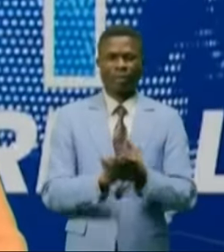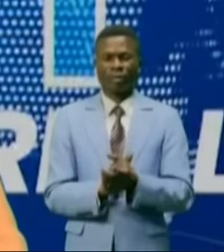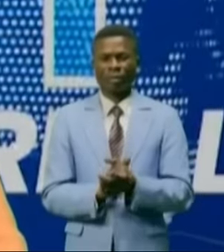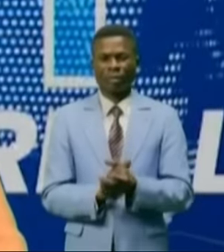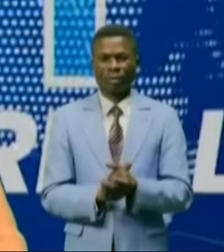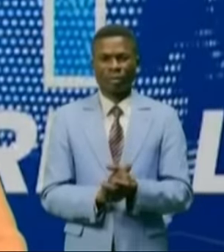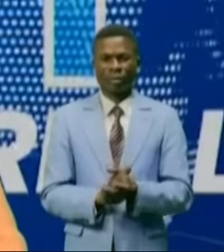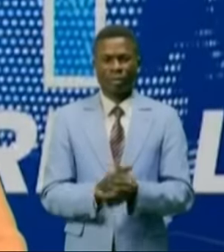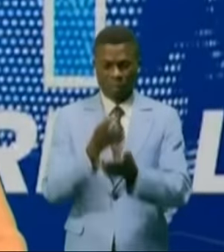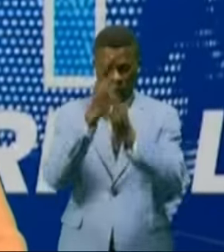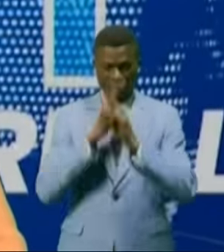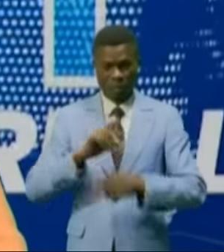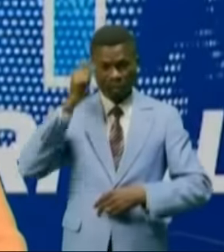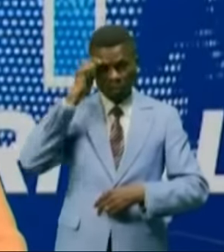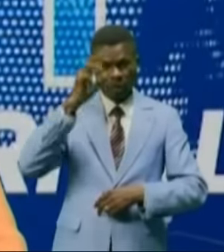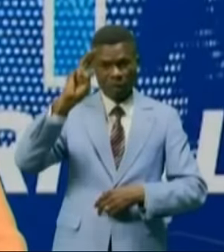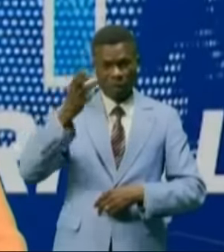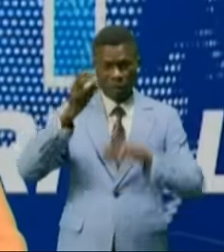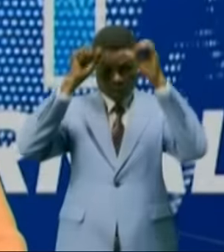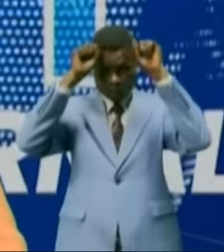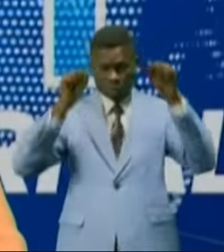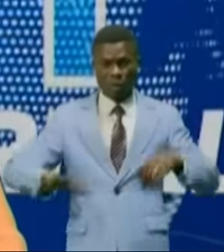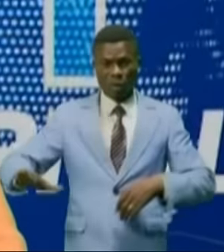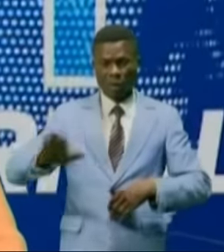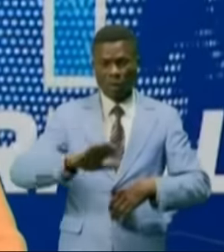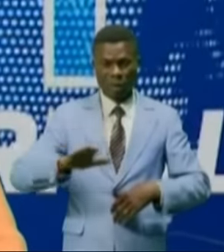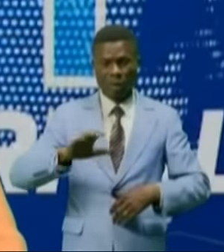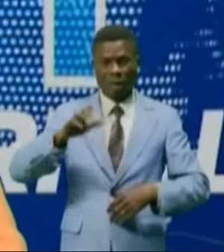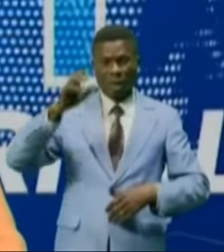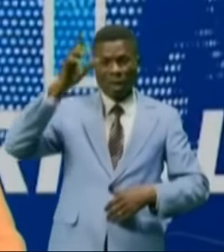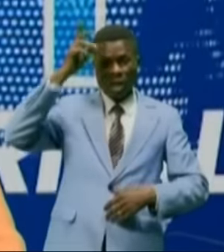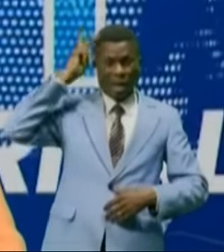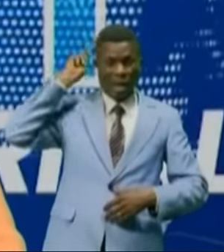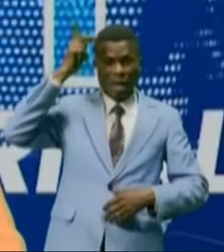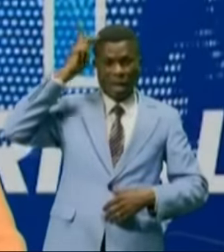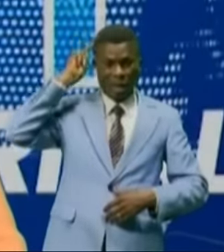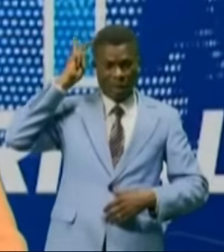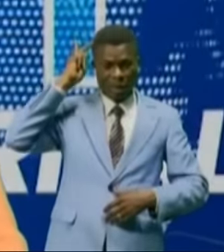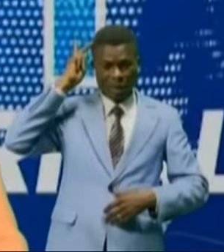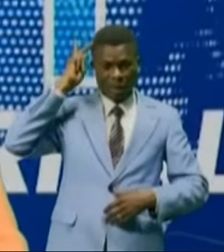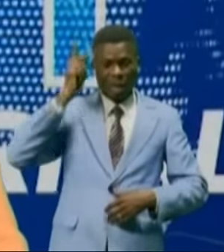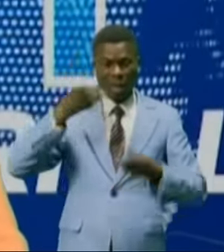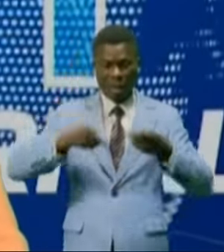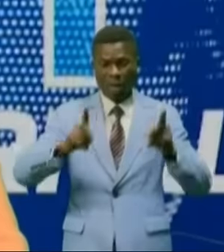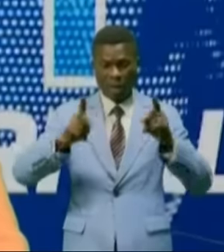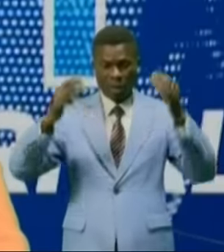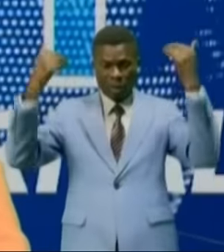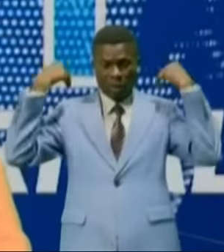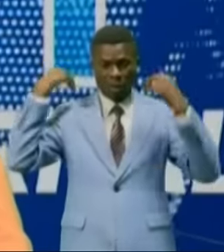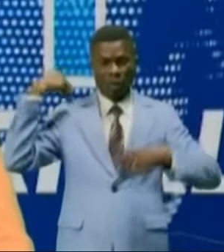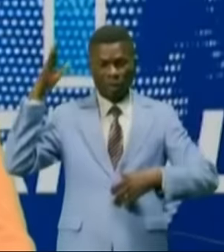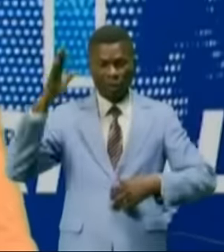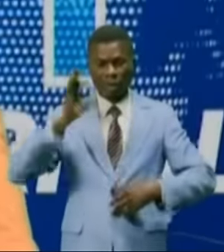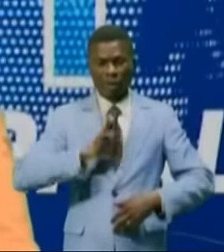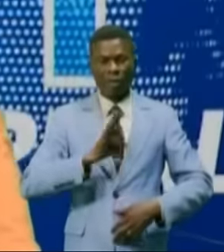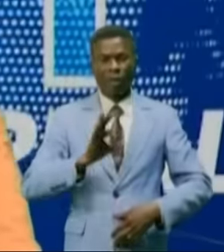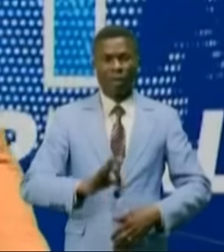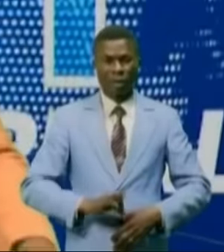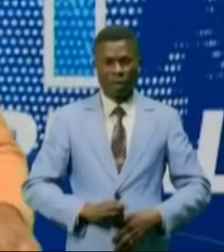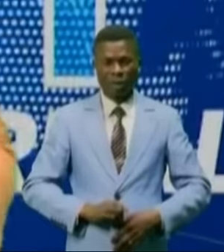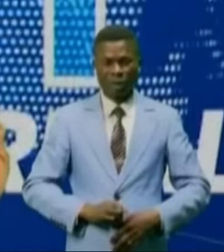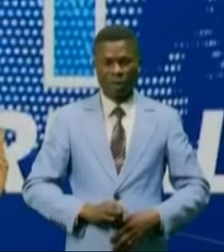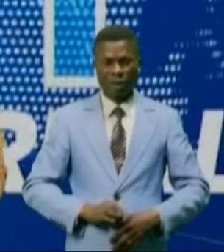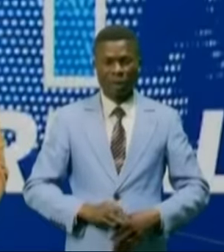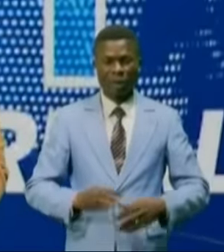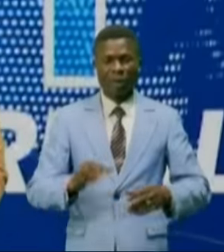Et pour honorer la mémoire du 3e président de la RDC, Laurent Désiré Kabila, sur instruction du chef de l'État congolais Félix Tshisekedi,